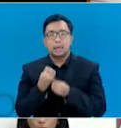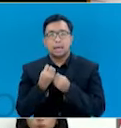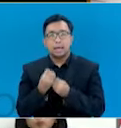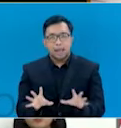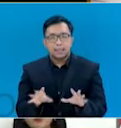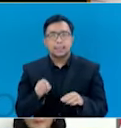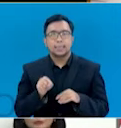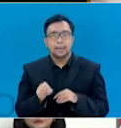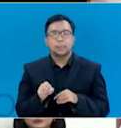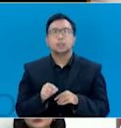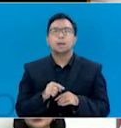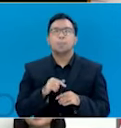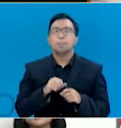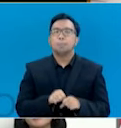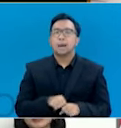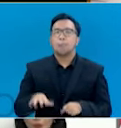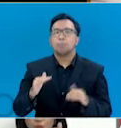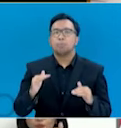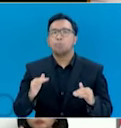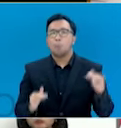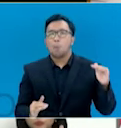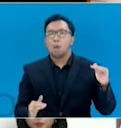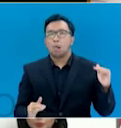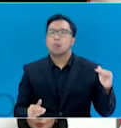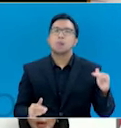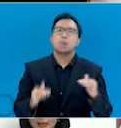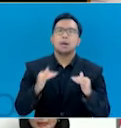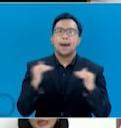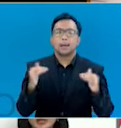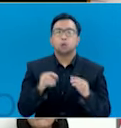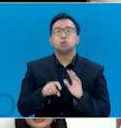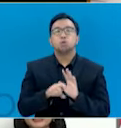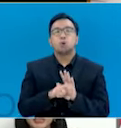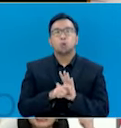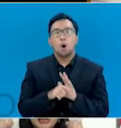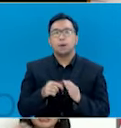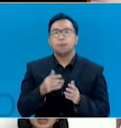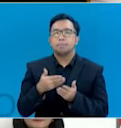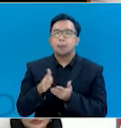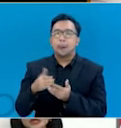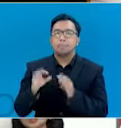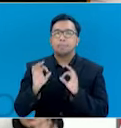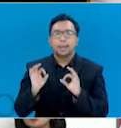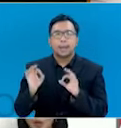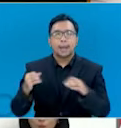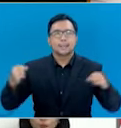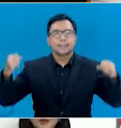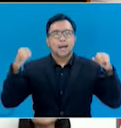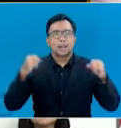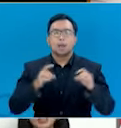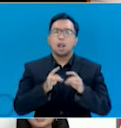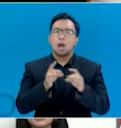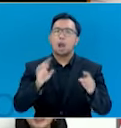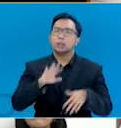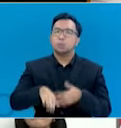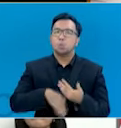bisa mengatasi kesenjangan. Data pendidikan, kesehatan, kemiskinan, hampir semuanya ada.